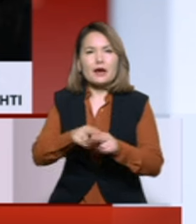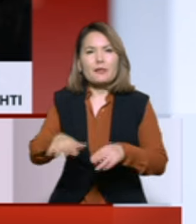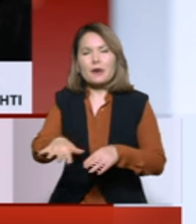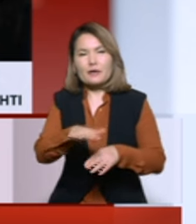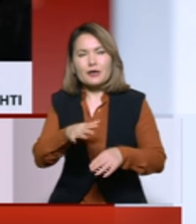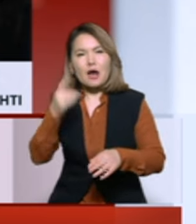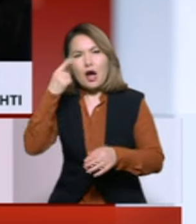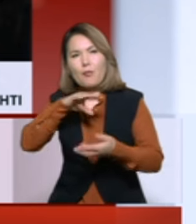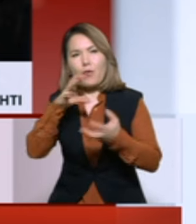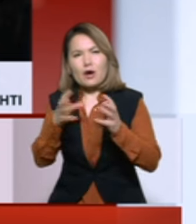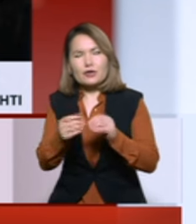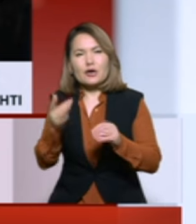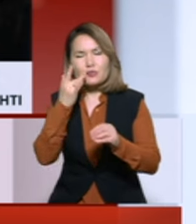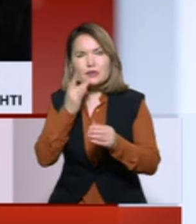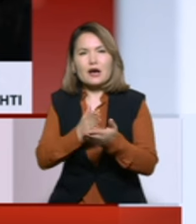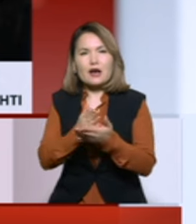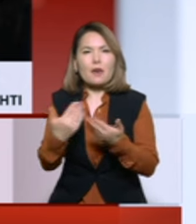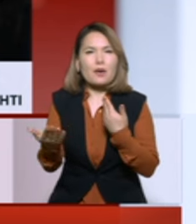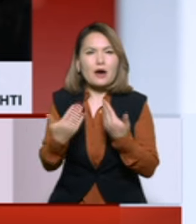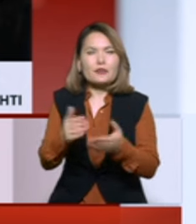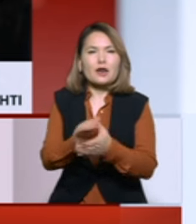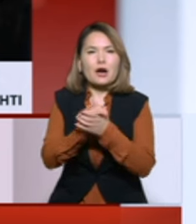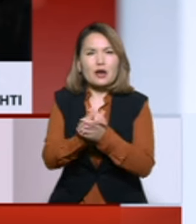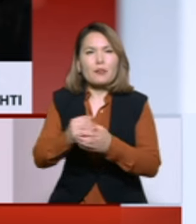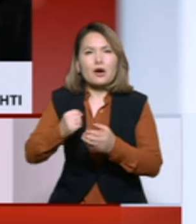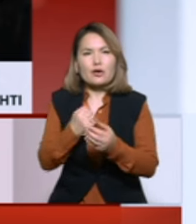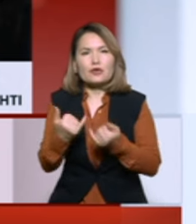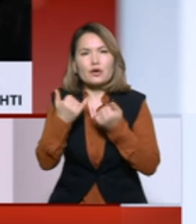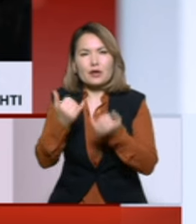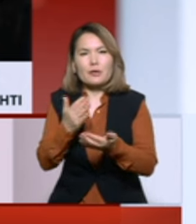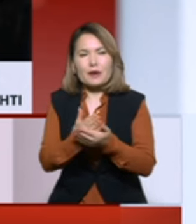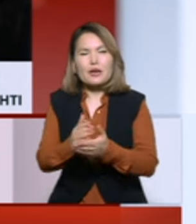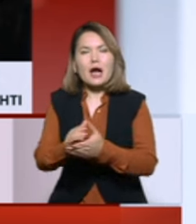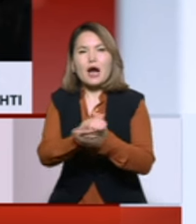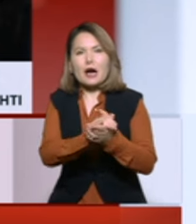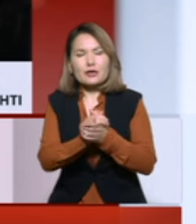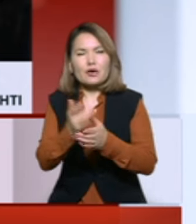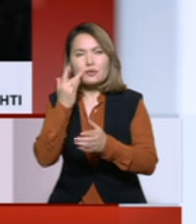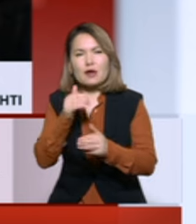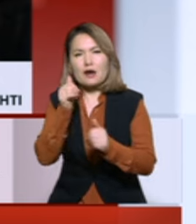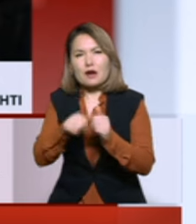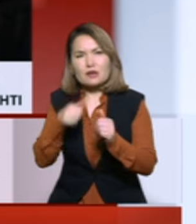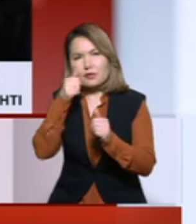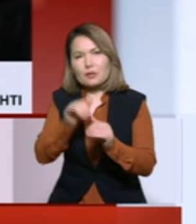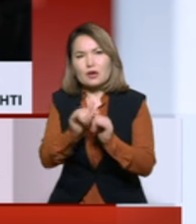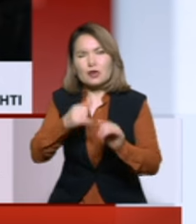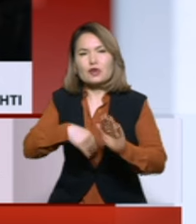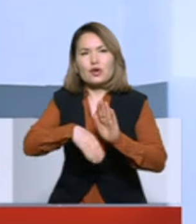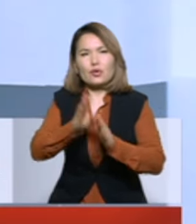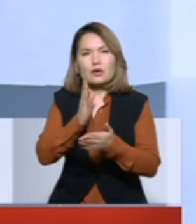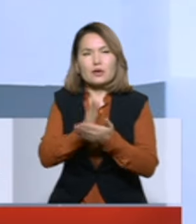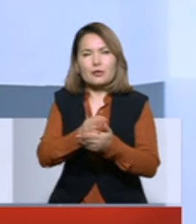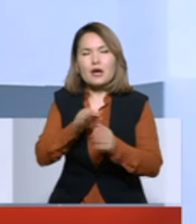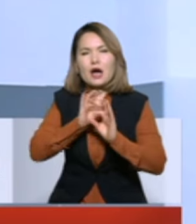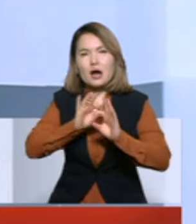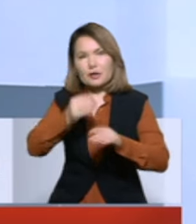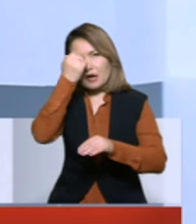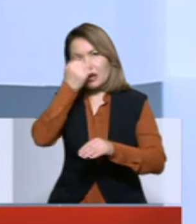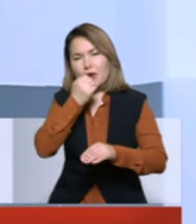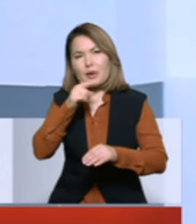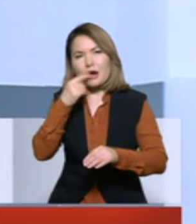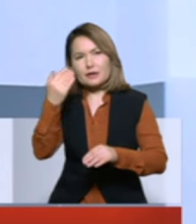арасындағы мазмұнды саяси диалог пен дәстүрлі достыққа сүйене отырып, ынтымағымыздың аясы жылдан жылға кеңейіп жатқан ризашылықпен атап